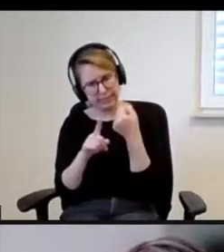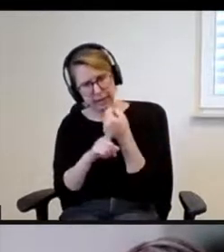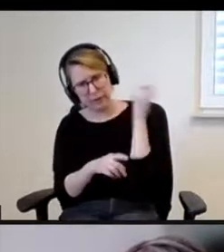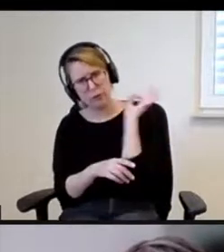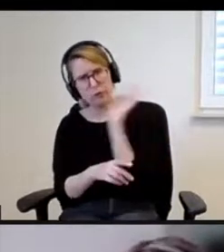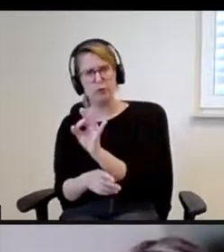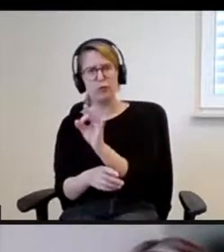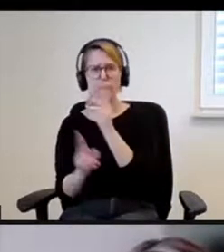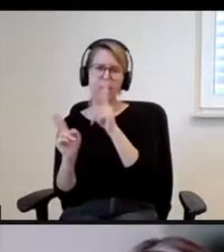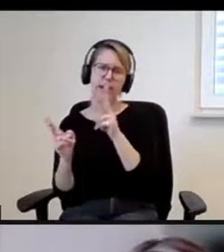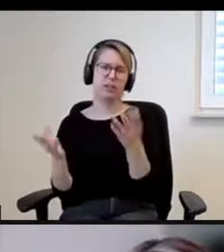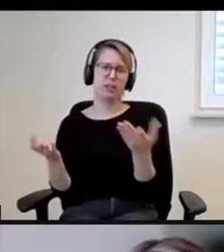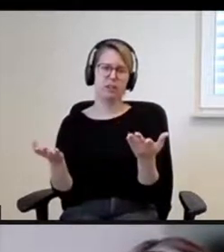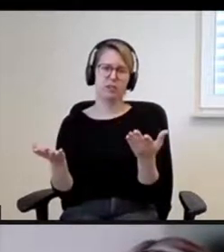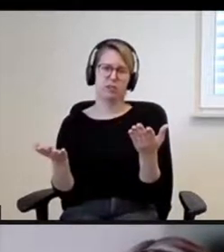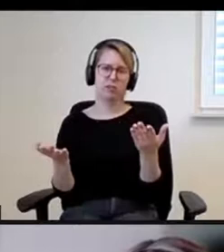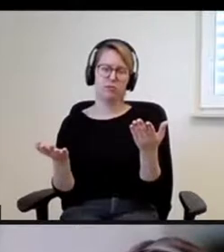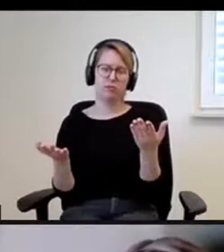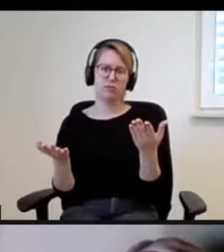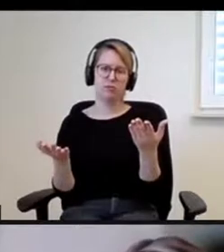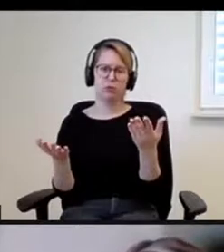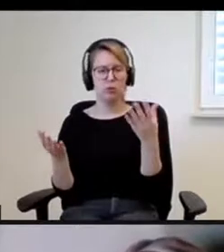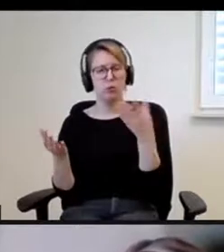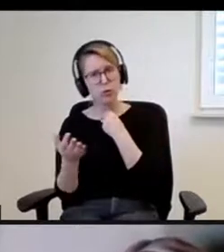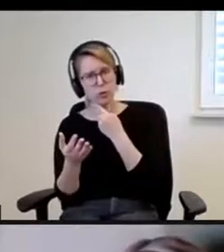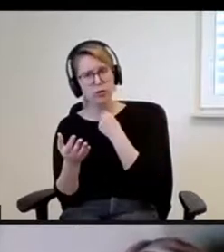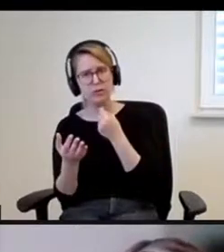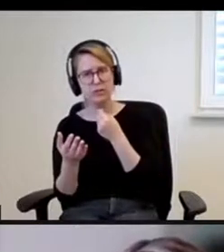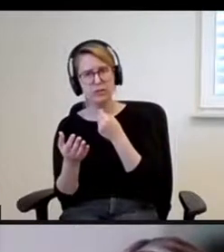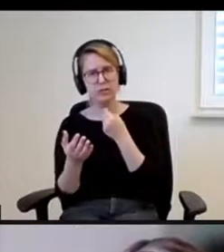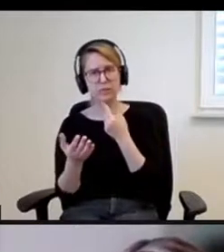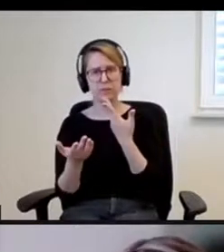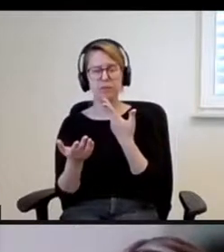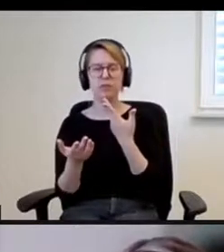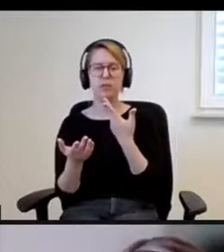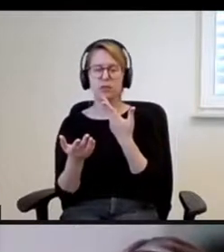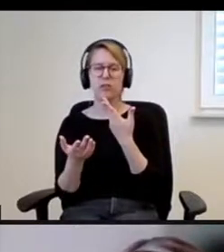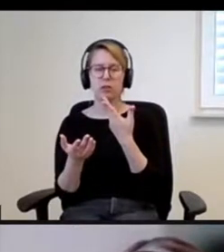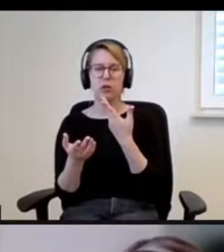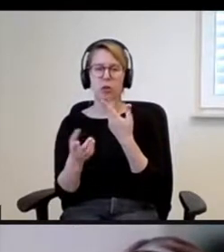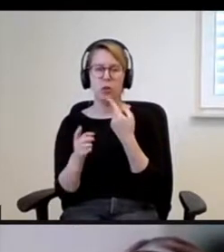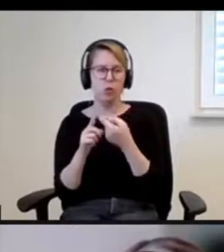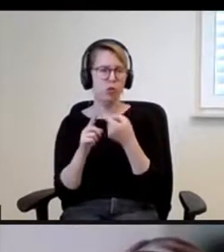Behinderung und immer den Fanger kann man drum lehnen,